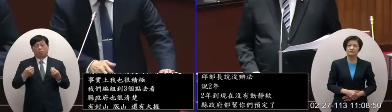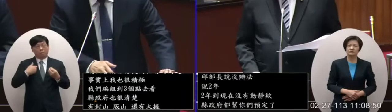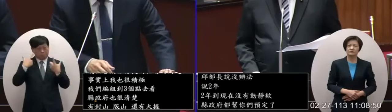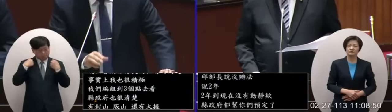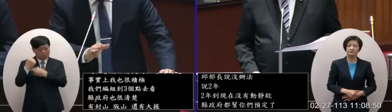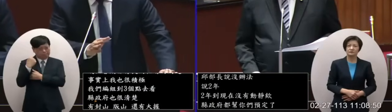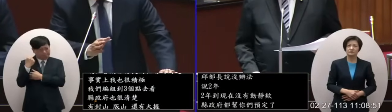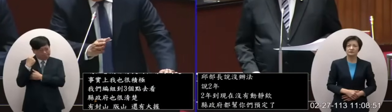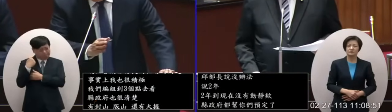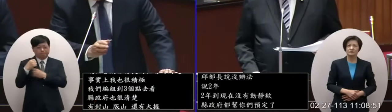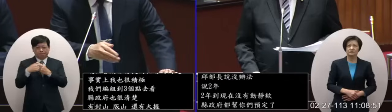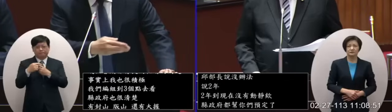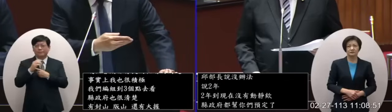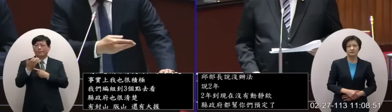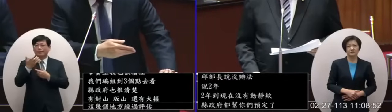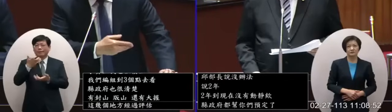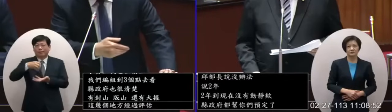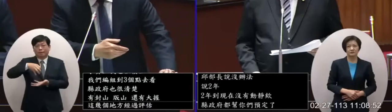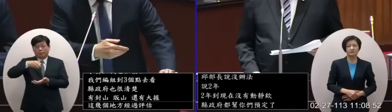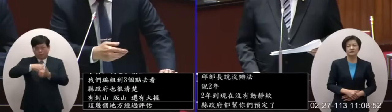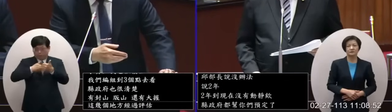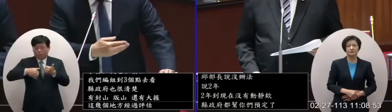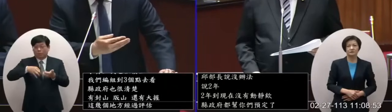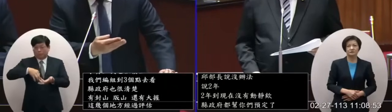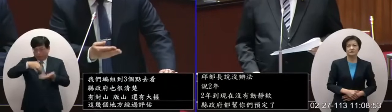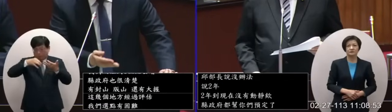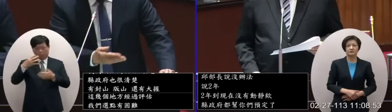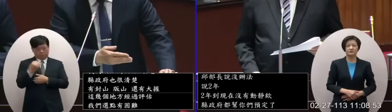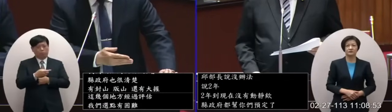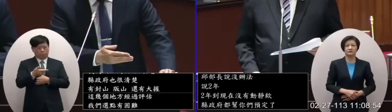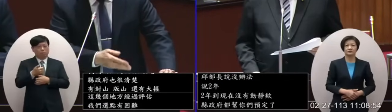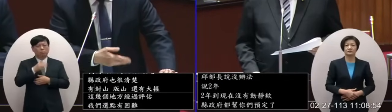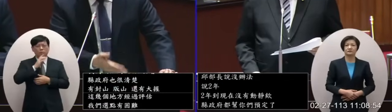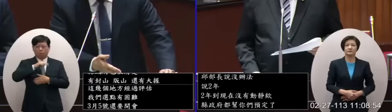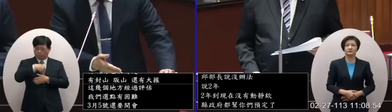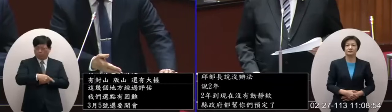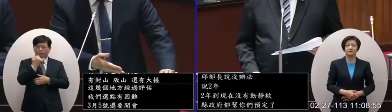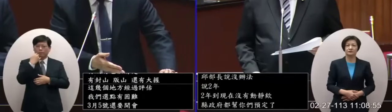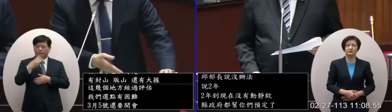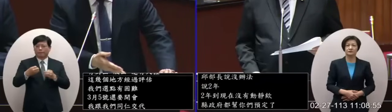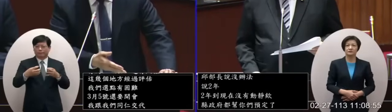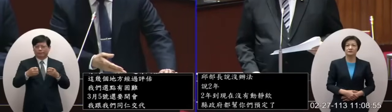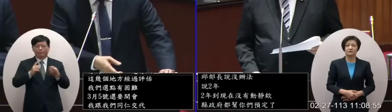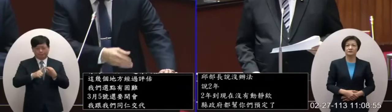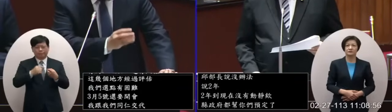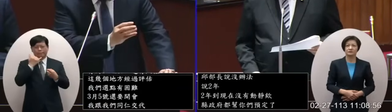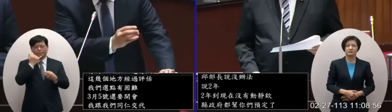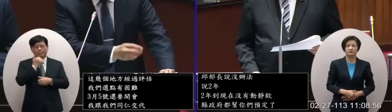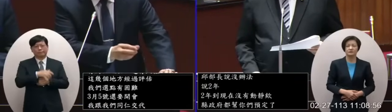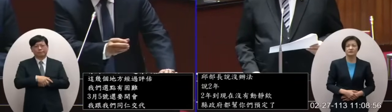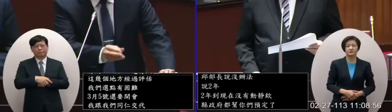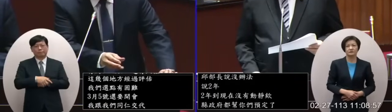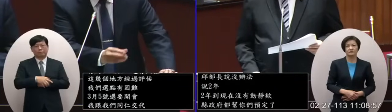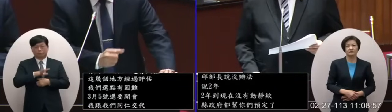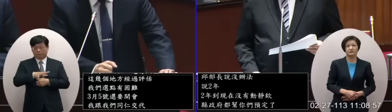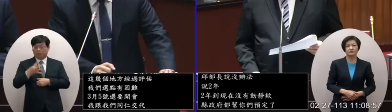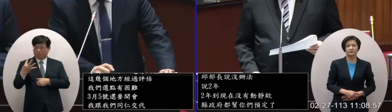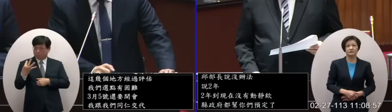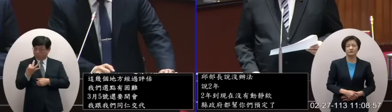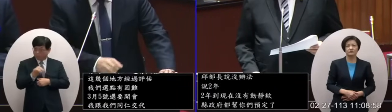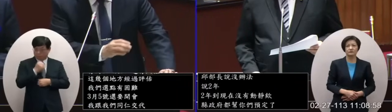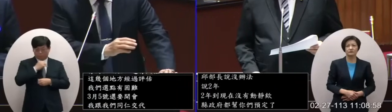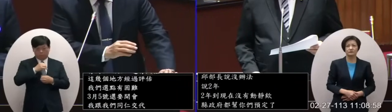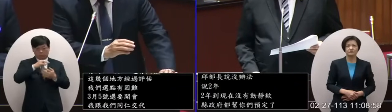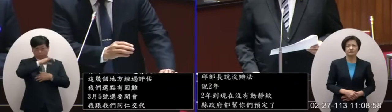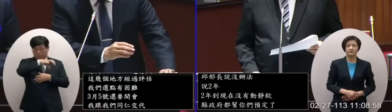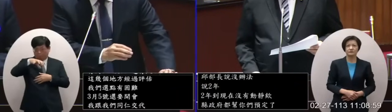直在积极运作。但刚才我已经点出几个问题来，我觉得这个在后面都可以谈，都可以谈。那几个点选